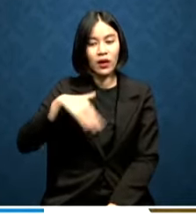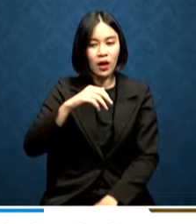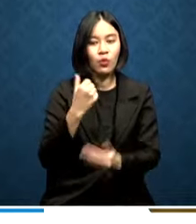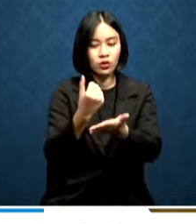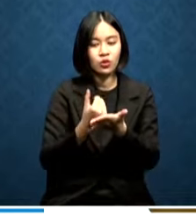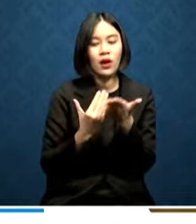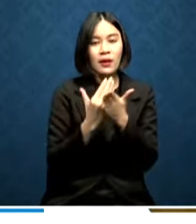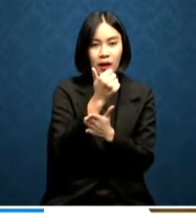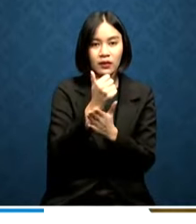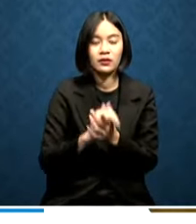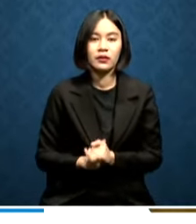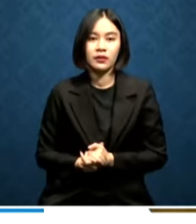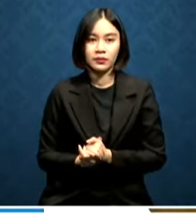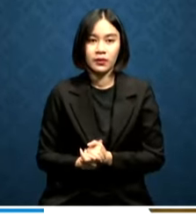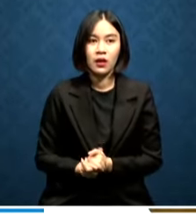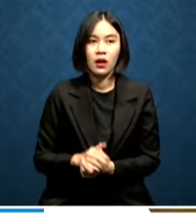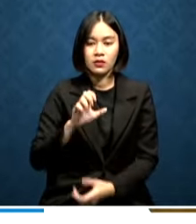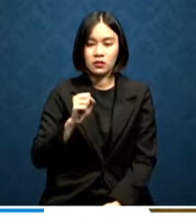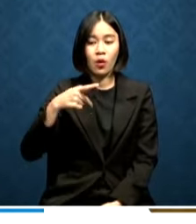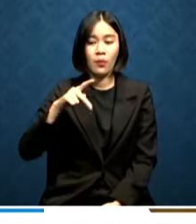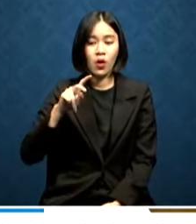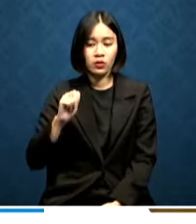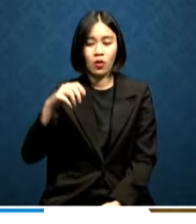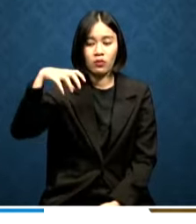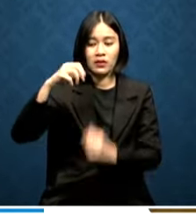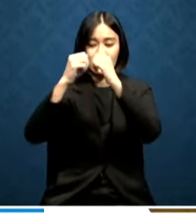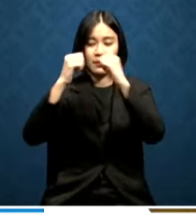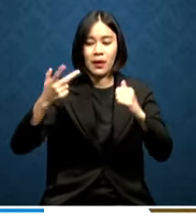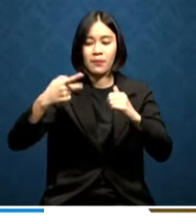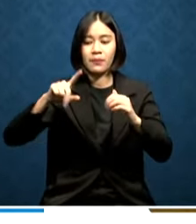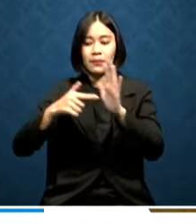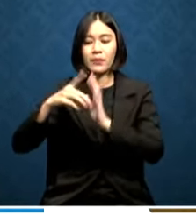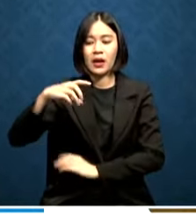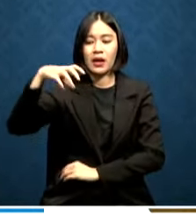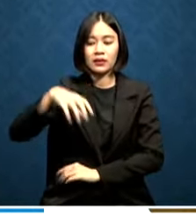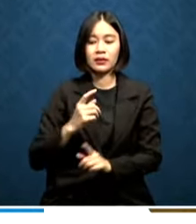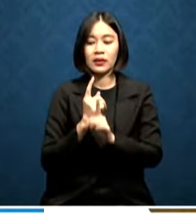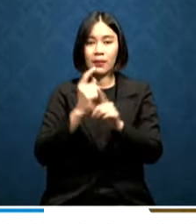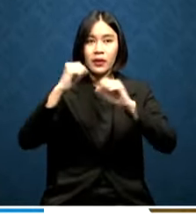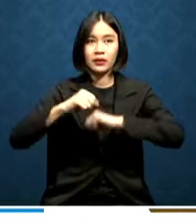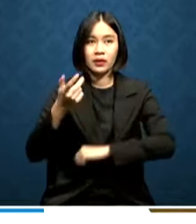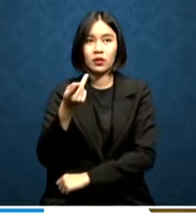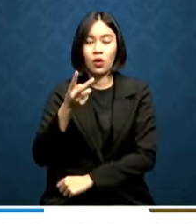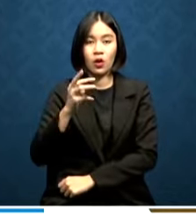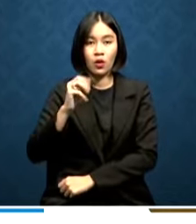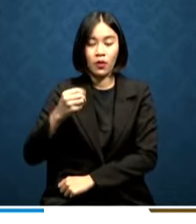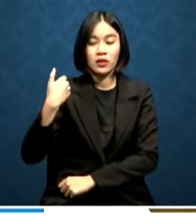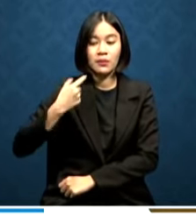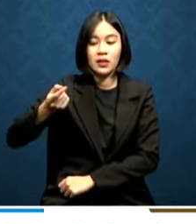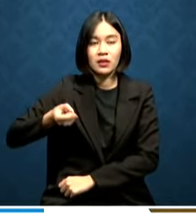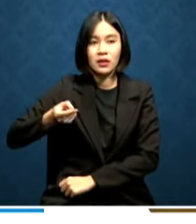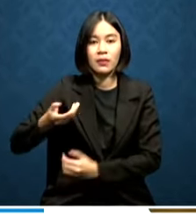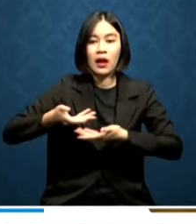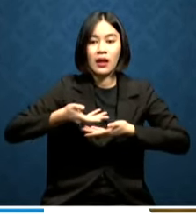ได้ทันทางสปน.สำนักปลัดเนี่ยในมติครม.เดิมซึ่งยังอยู่จนกว่าจะยกเลิกให้